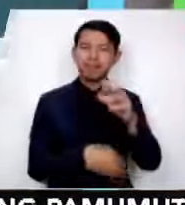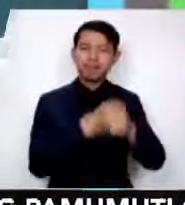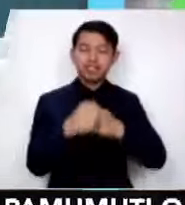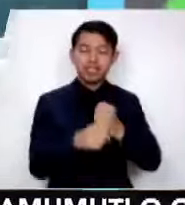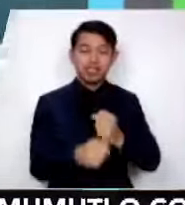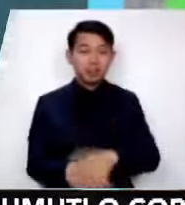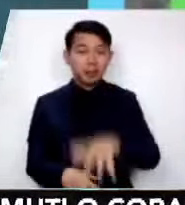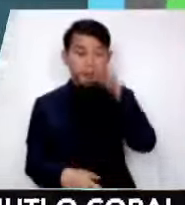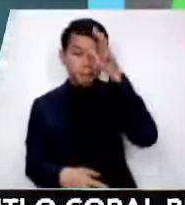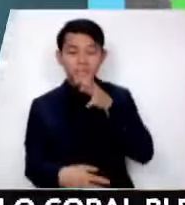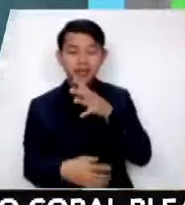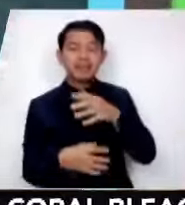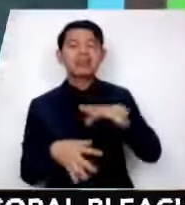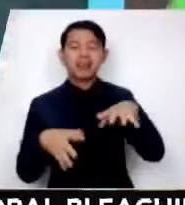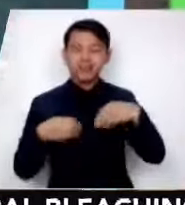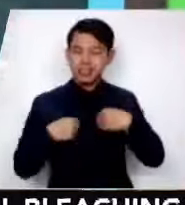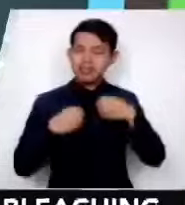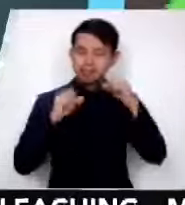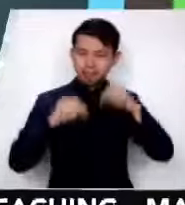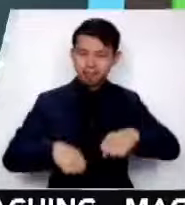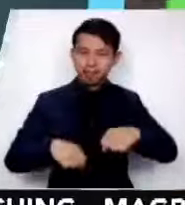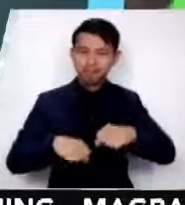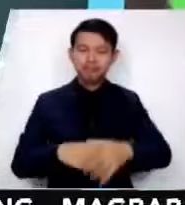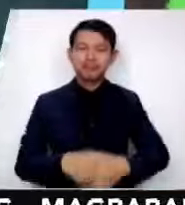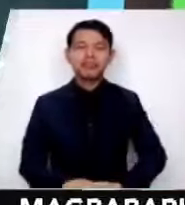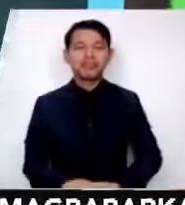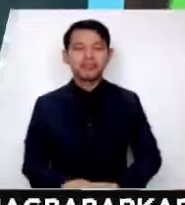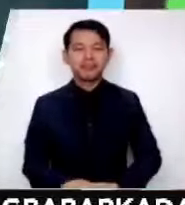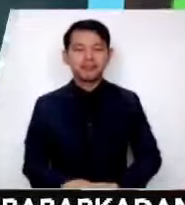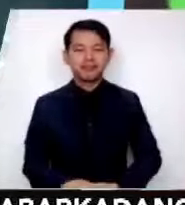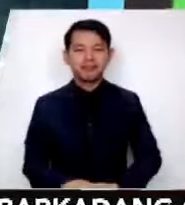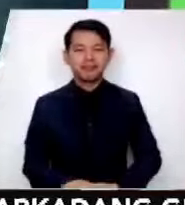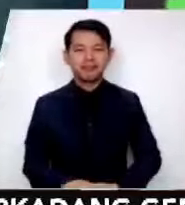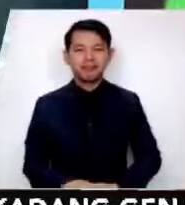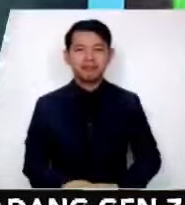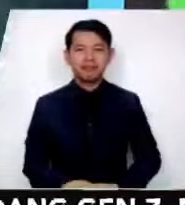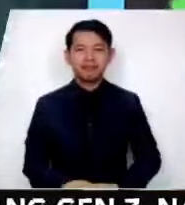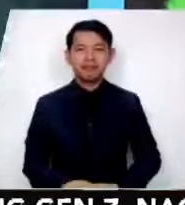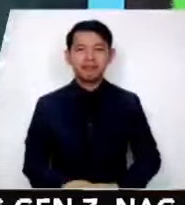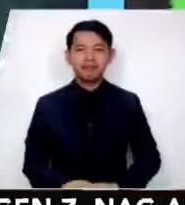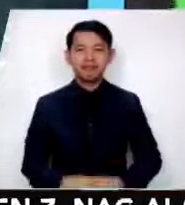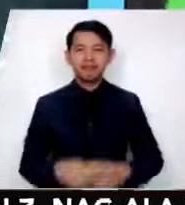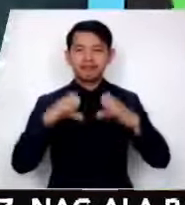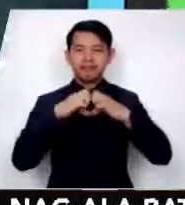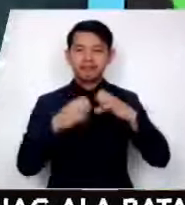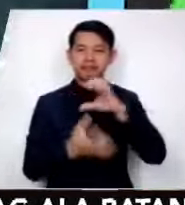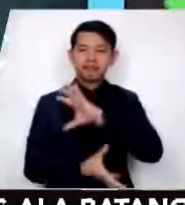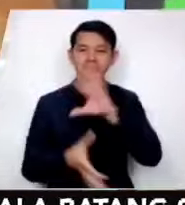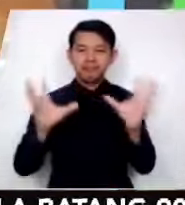batang 90s. Ian Cruz, nagbabalita para sa GMA Integrated News.